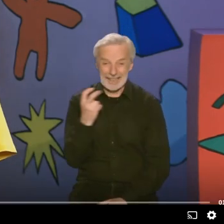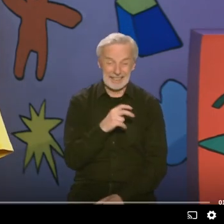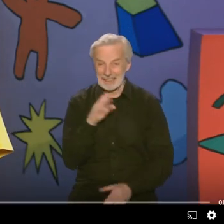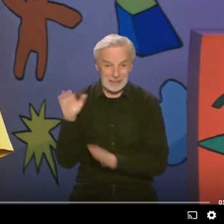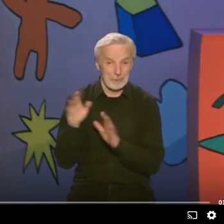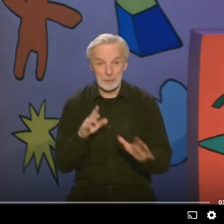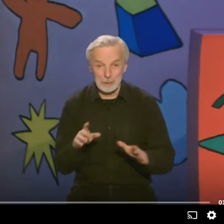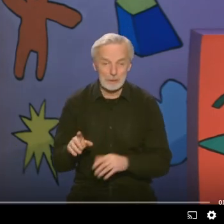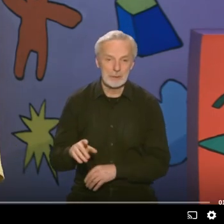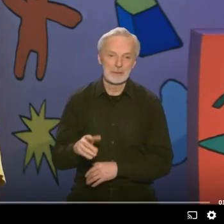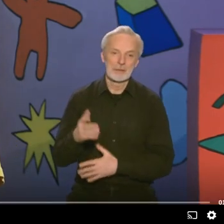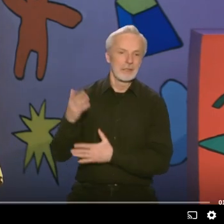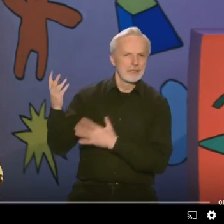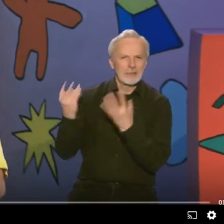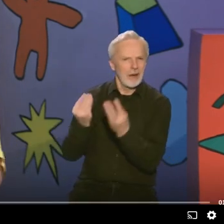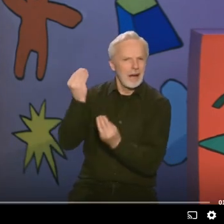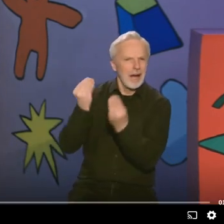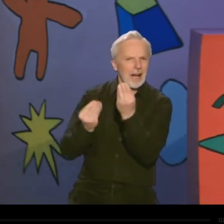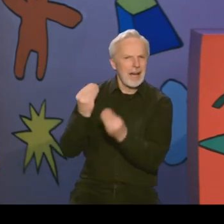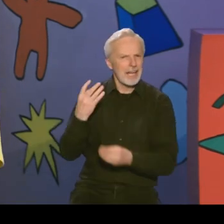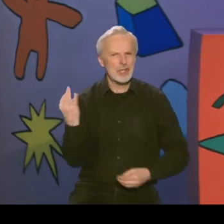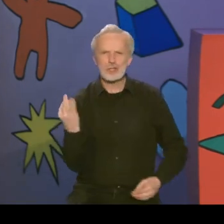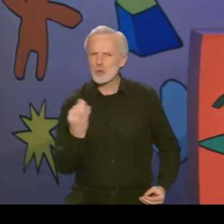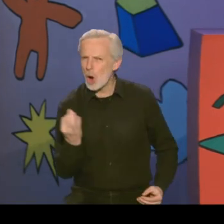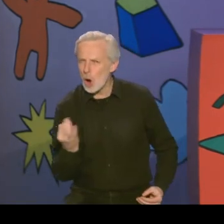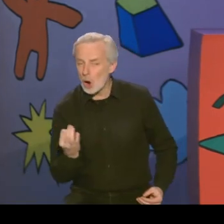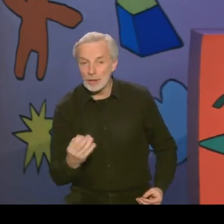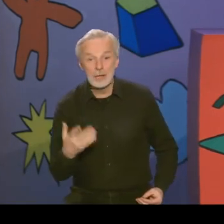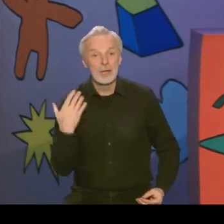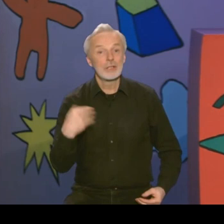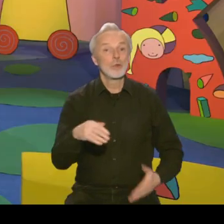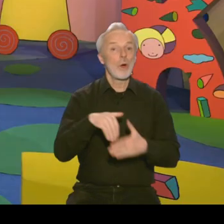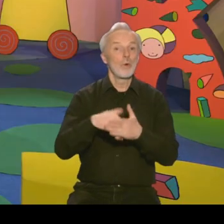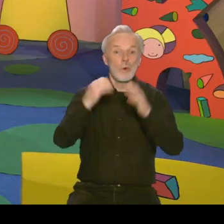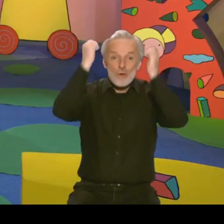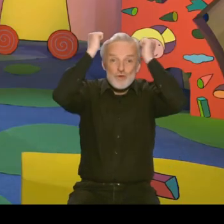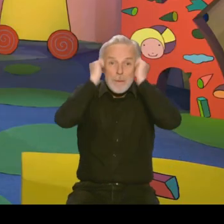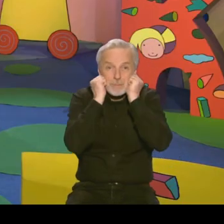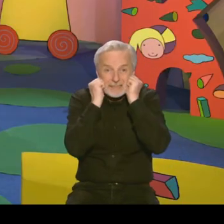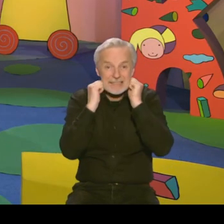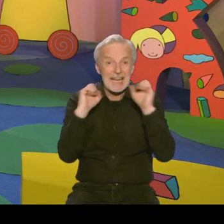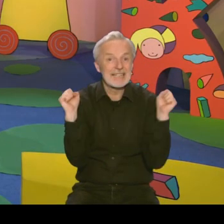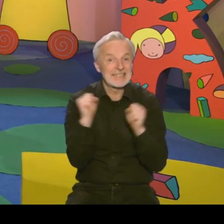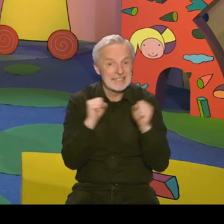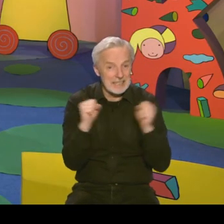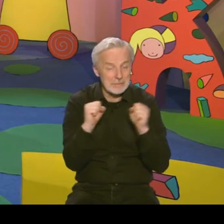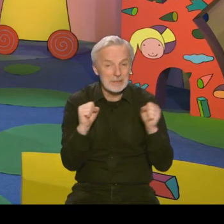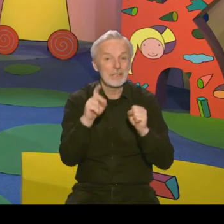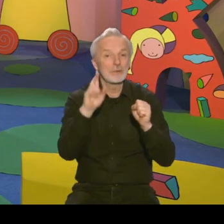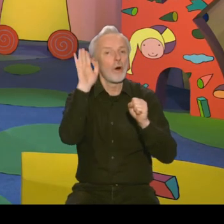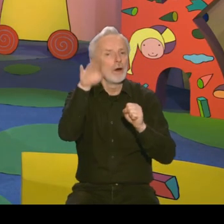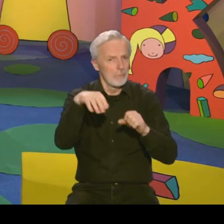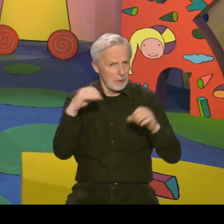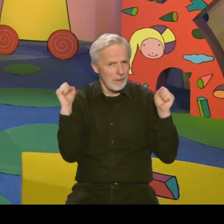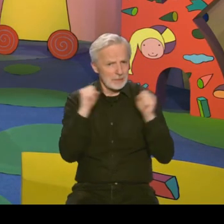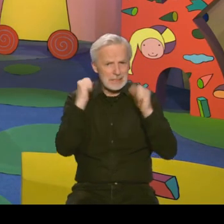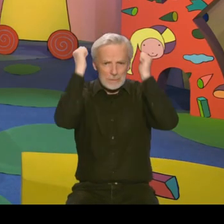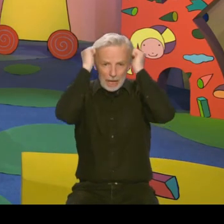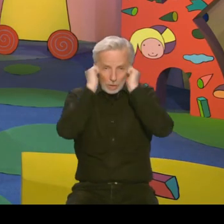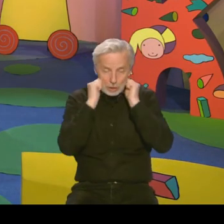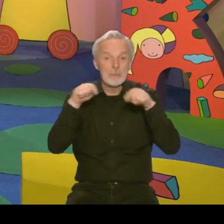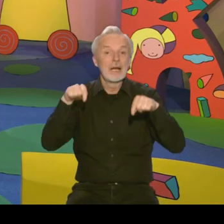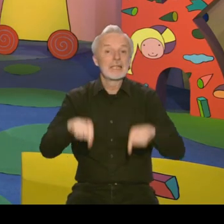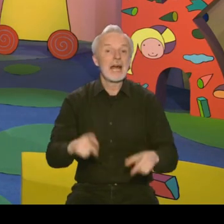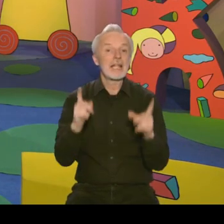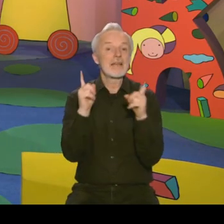Michale, s čím si to tam hraješ? S čepicí na zimu. Nosíme ji v zimě, ale když je teplo